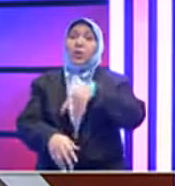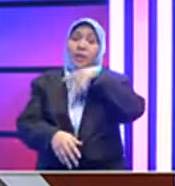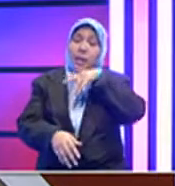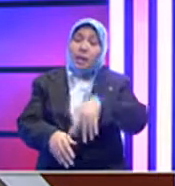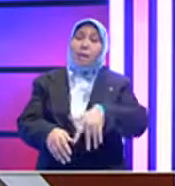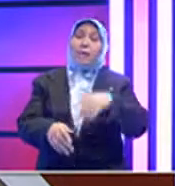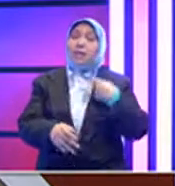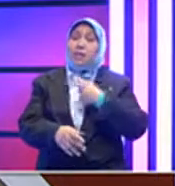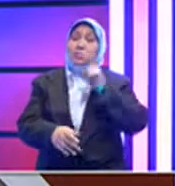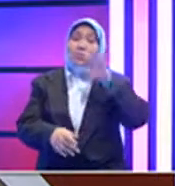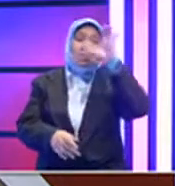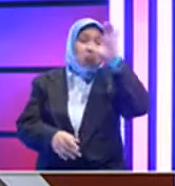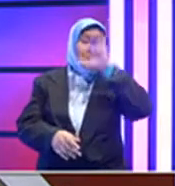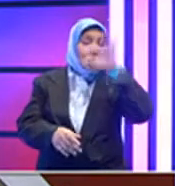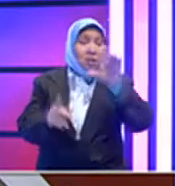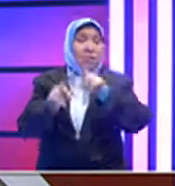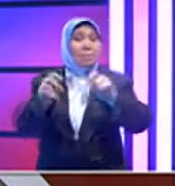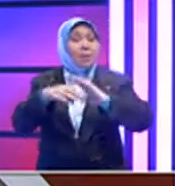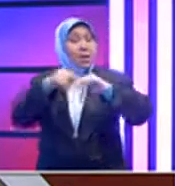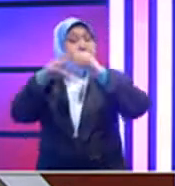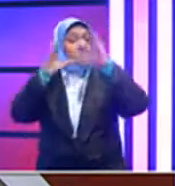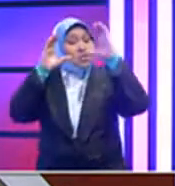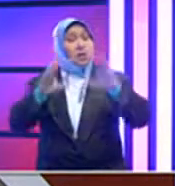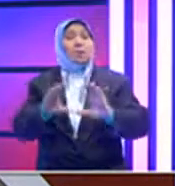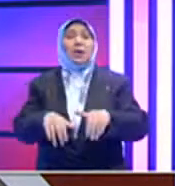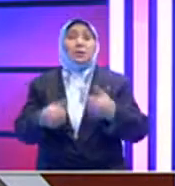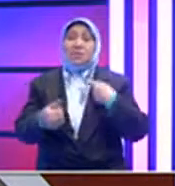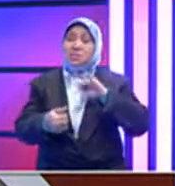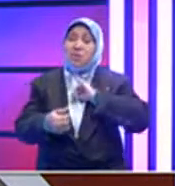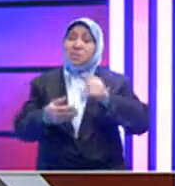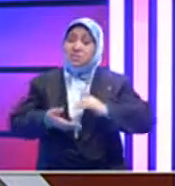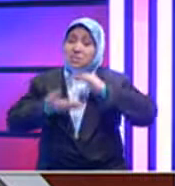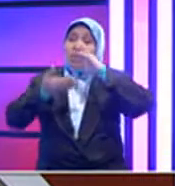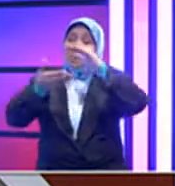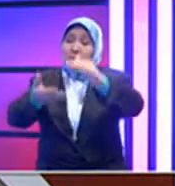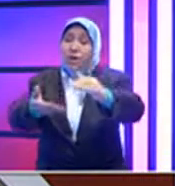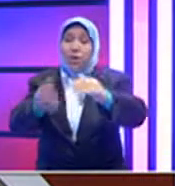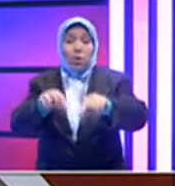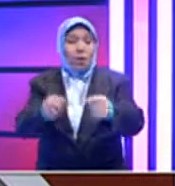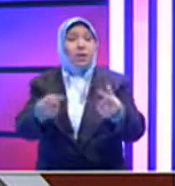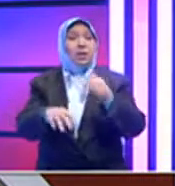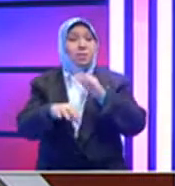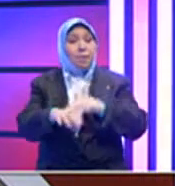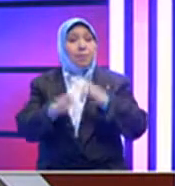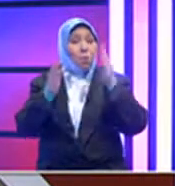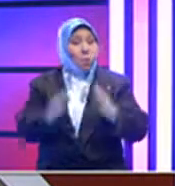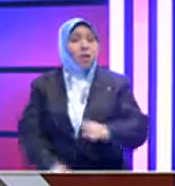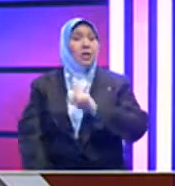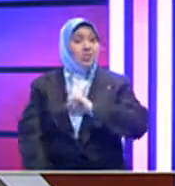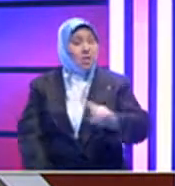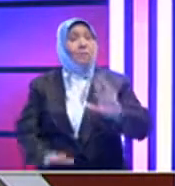Wasallam kita kenal cari ruang hanya belinya cara bagaimana saya kena sampaikan Quran ini kepada kepada orang Islam